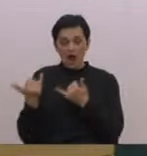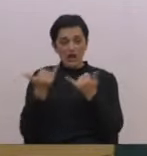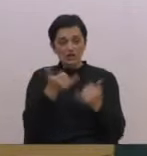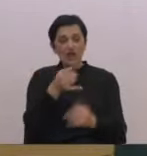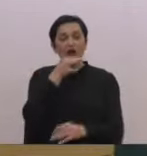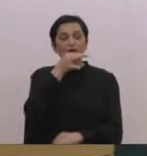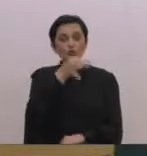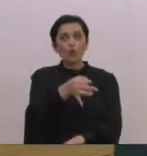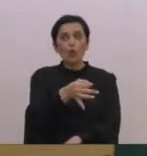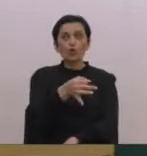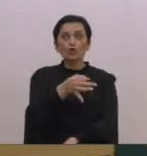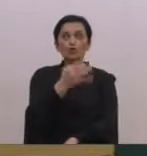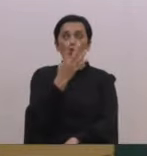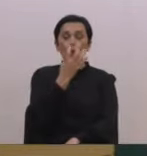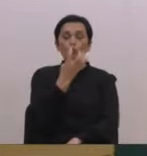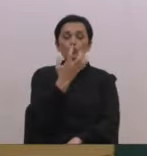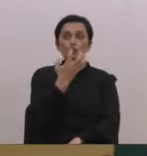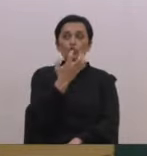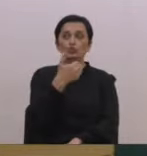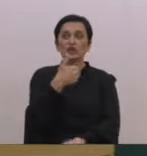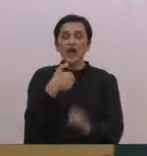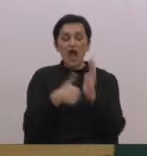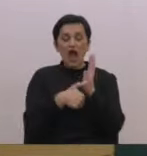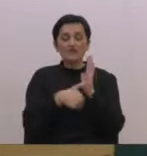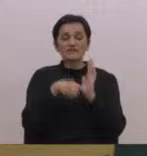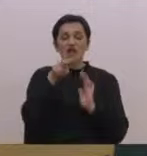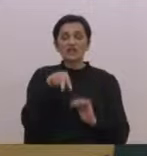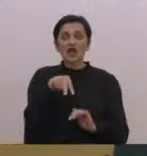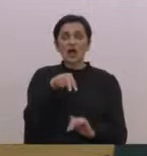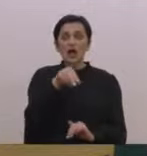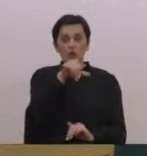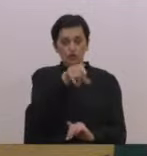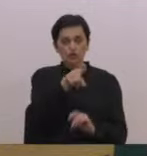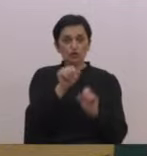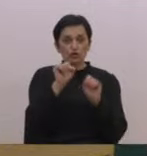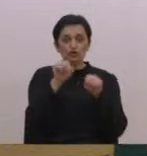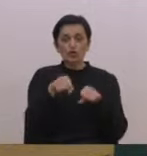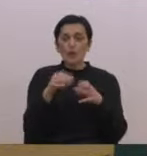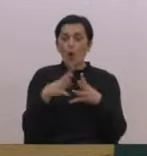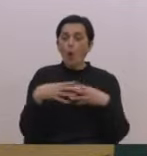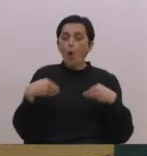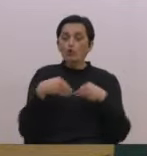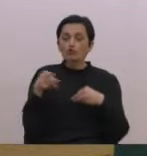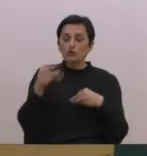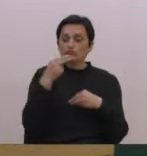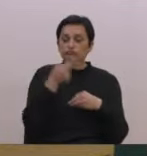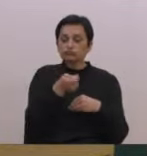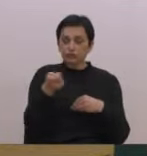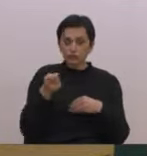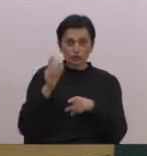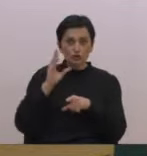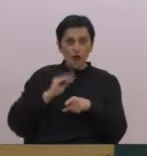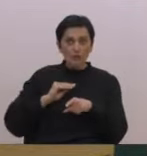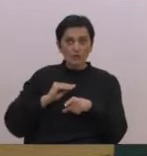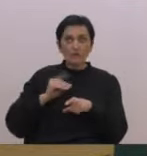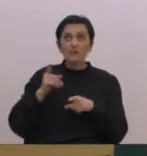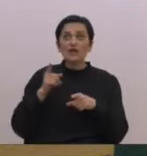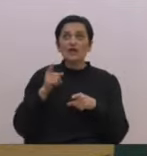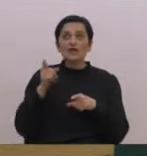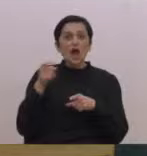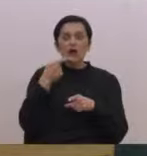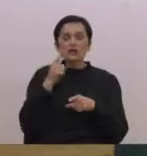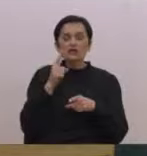etqodit 400 500 600 lari rom aqt shezleben ojakhebis gamokvebas amas rogor ar ambobt rom es ari didi